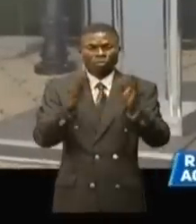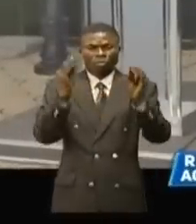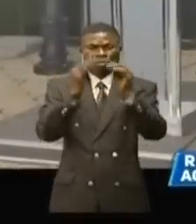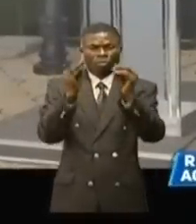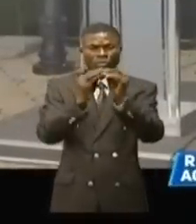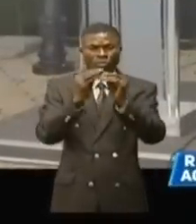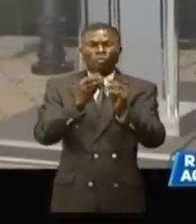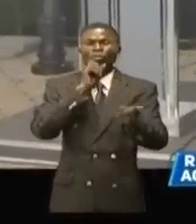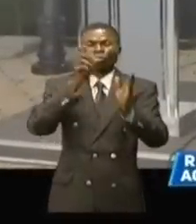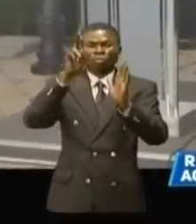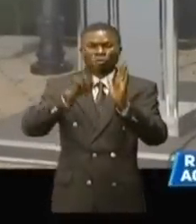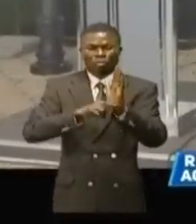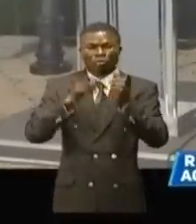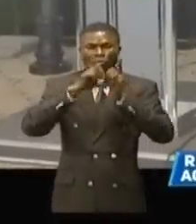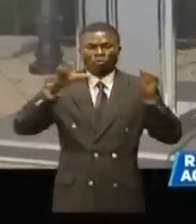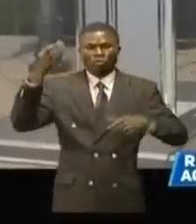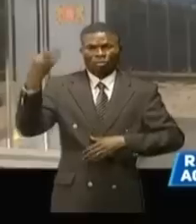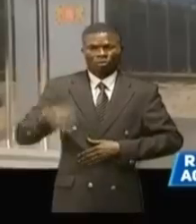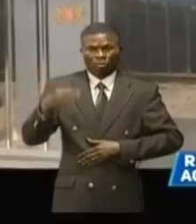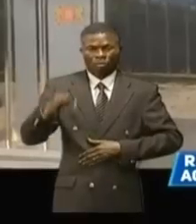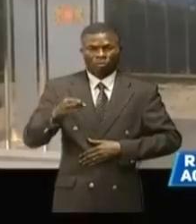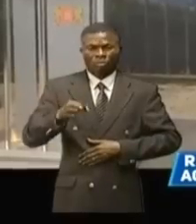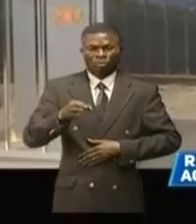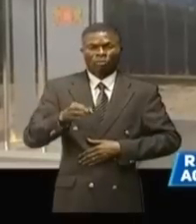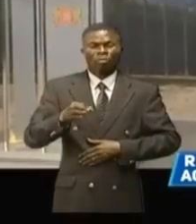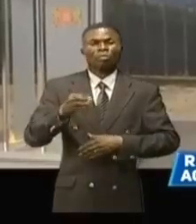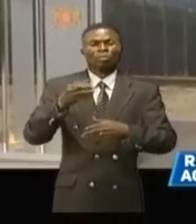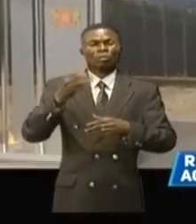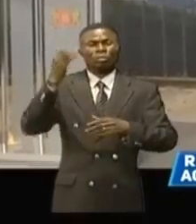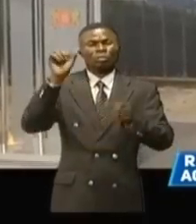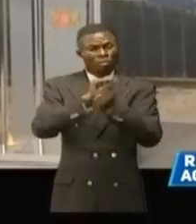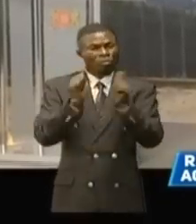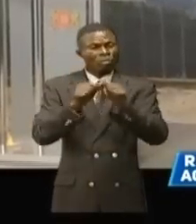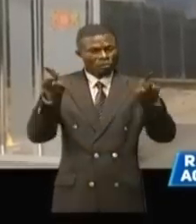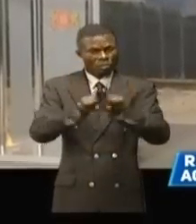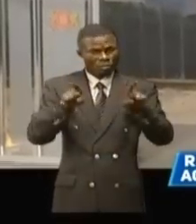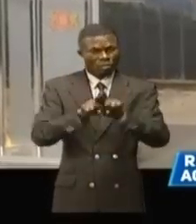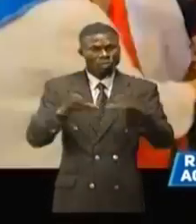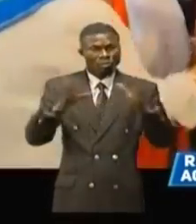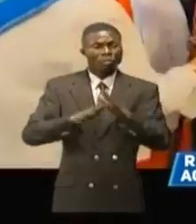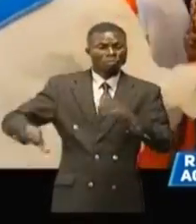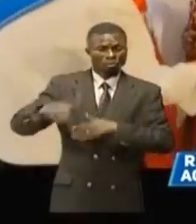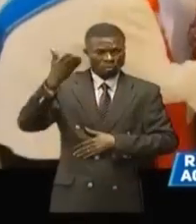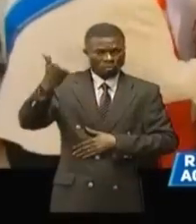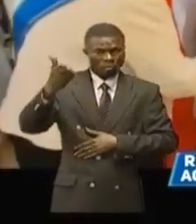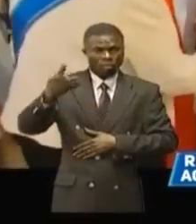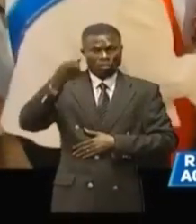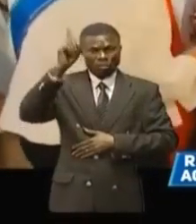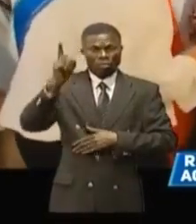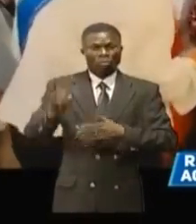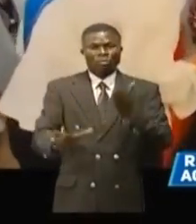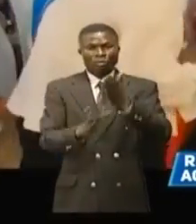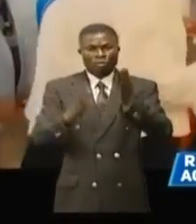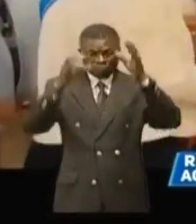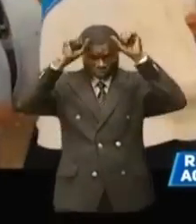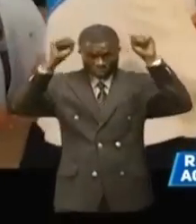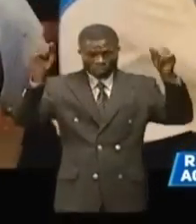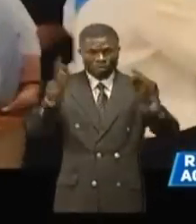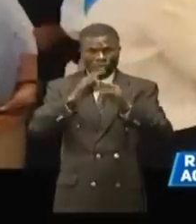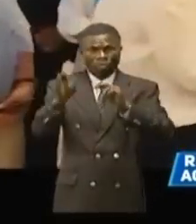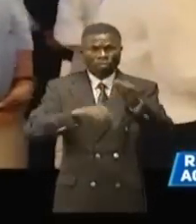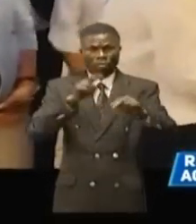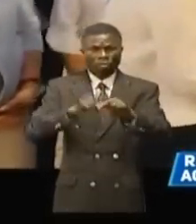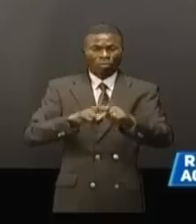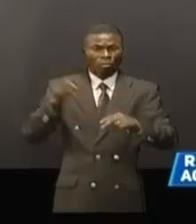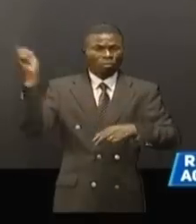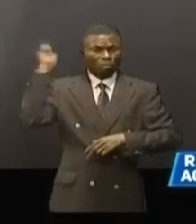de l'Assemblée parlementaire de la francophonie partage presque la même histoire avec la Géorgie. Le premier vice-président de l'Assemblée nationale, le professeur